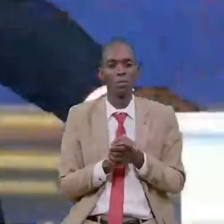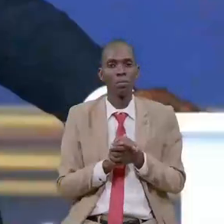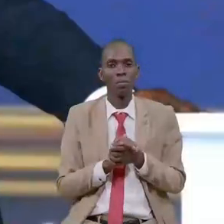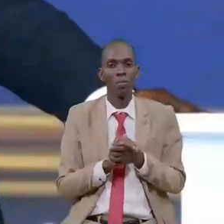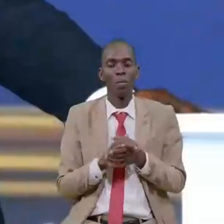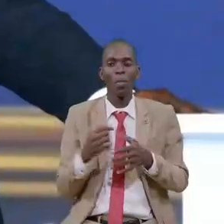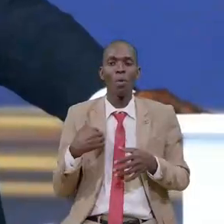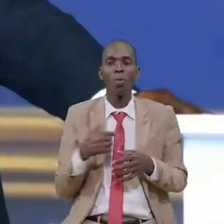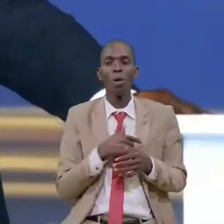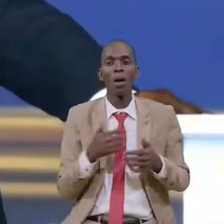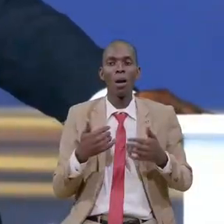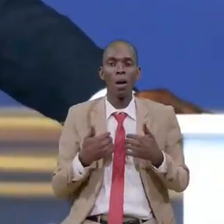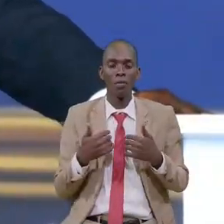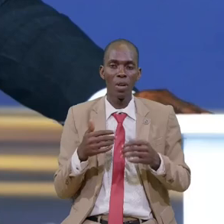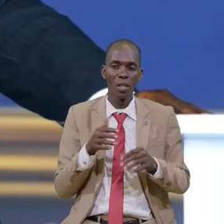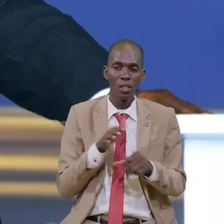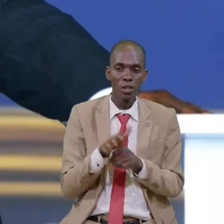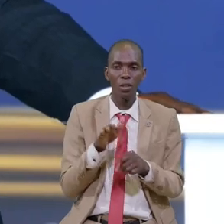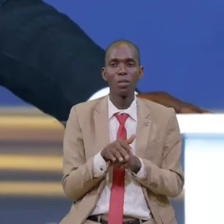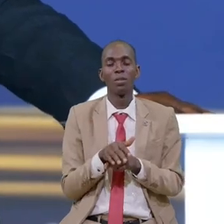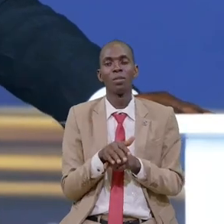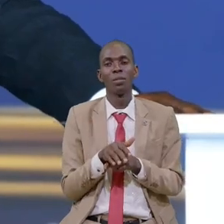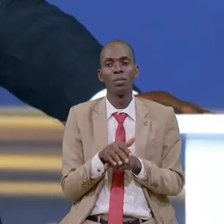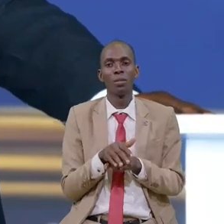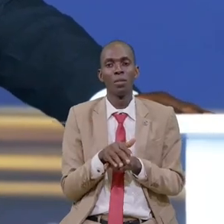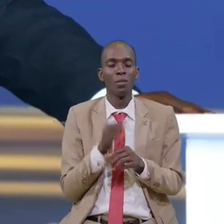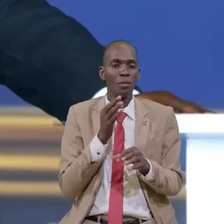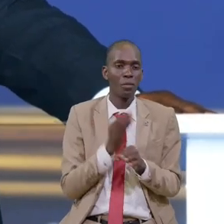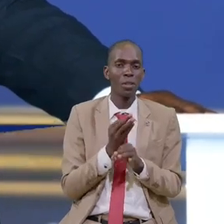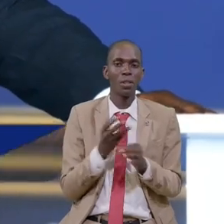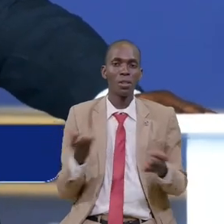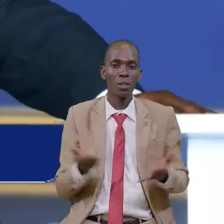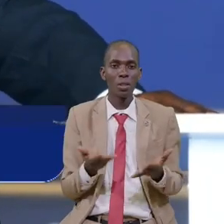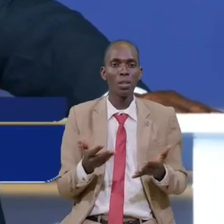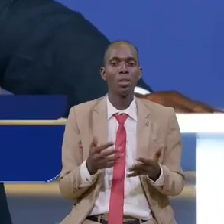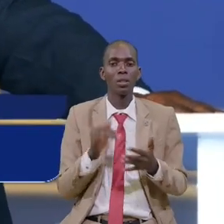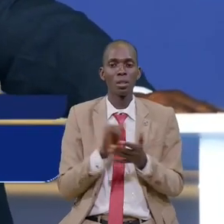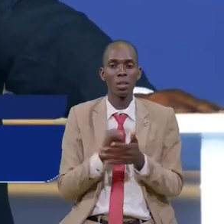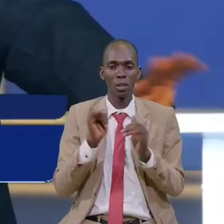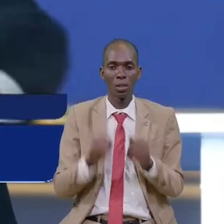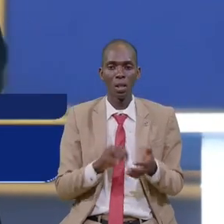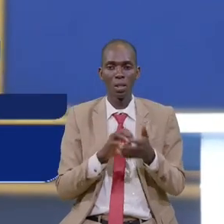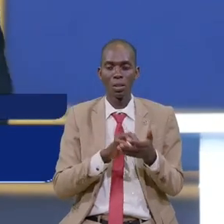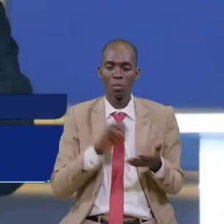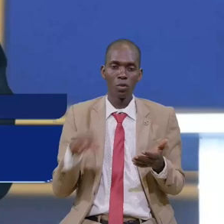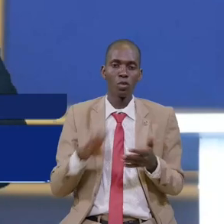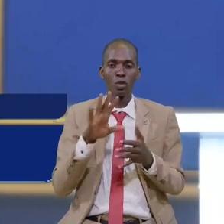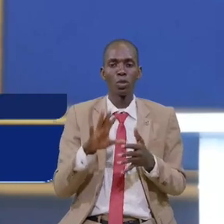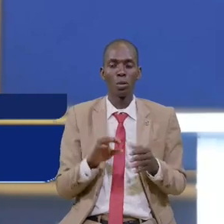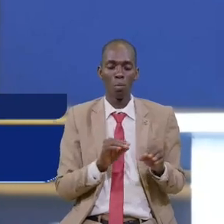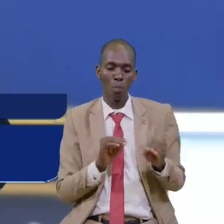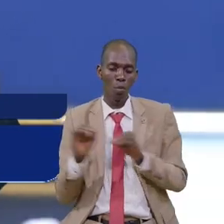Nous avons assez de foi dans la maison ici, ce matin, qui peut déplacer ta montagne de ta vie au nom de